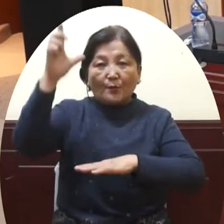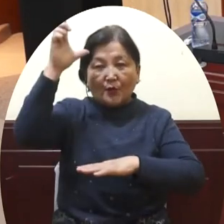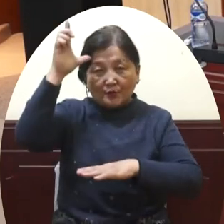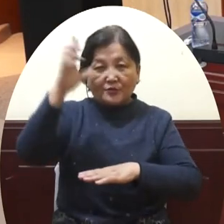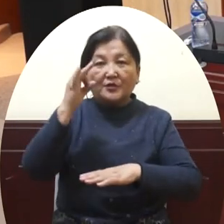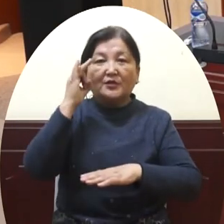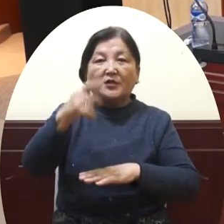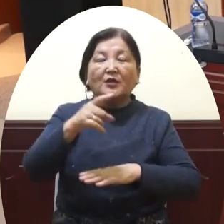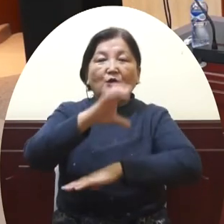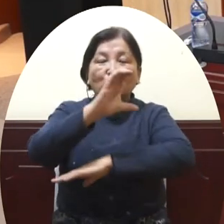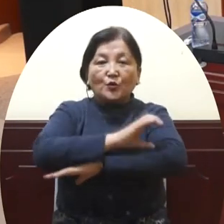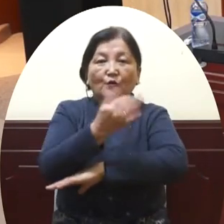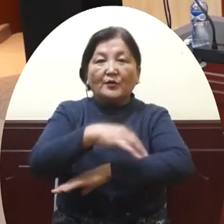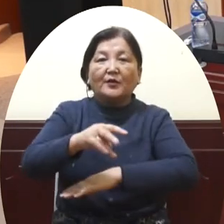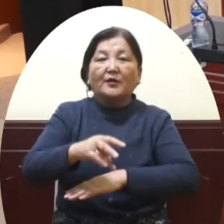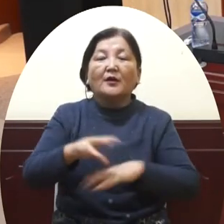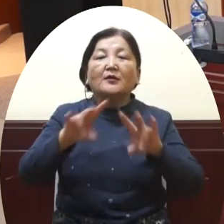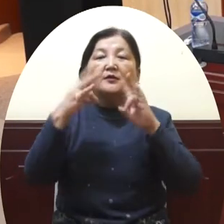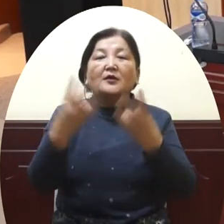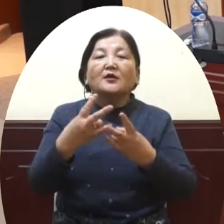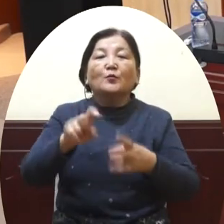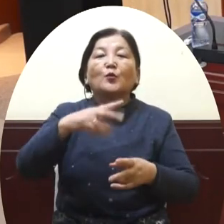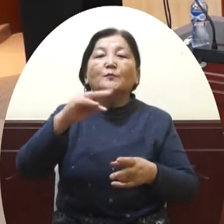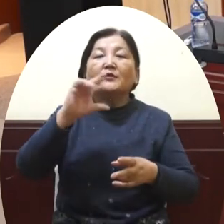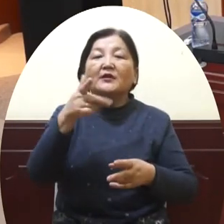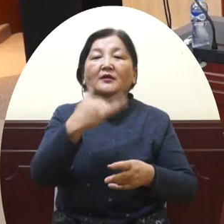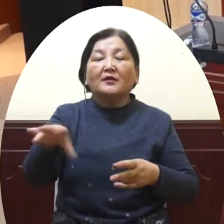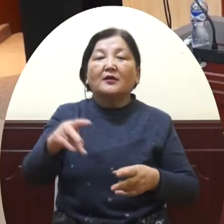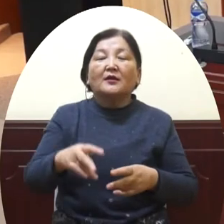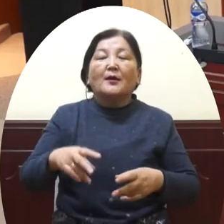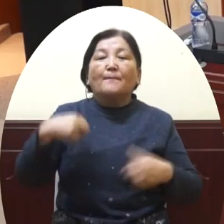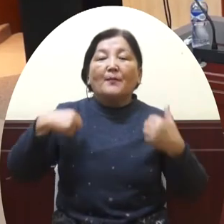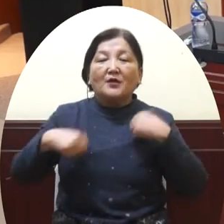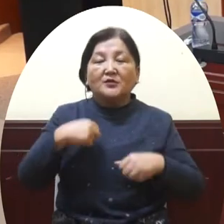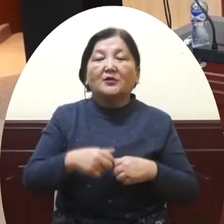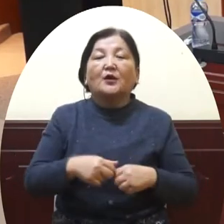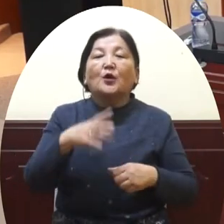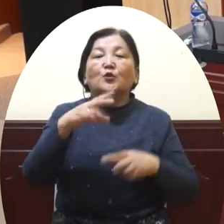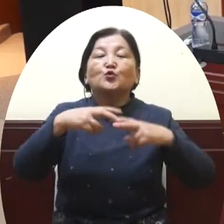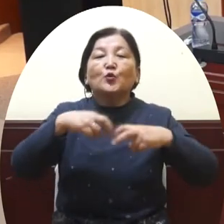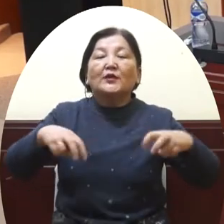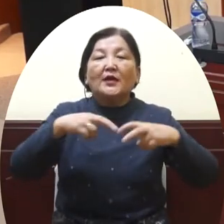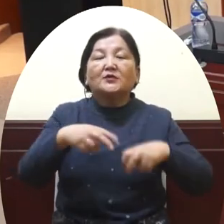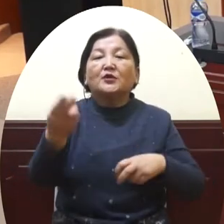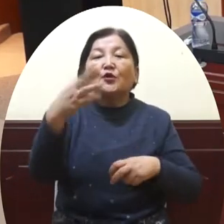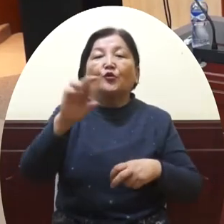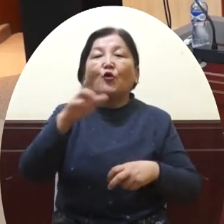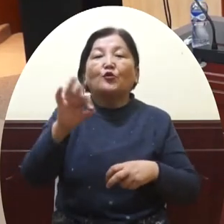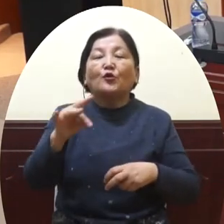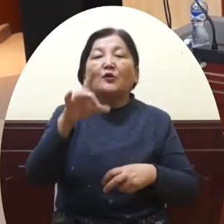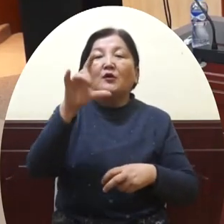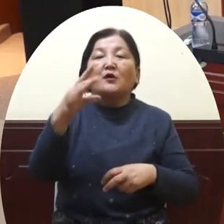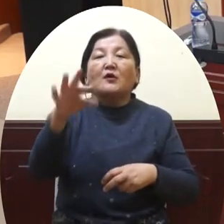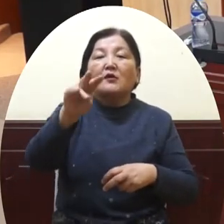Сургуулийн Нийгэм Хүмүүнлэгийн Сургуулийн Ахлах багш, судлаач, доктор